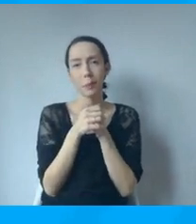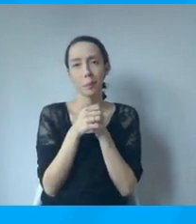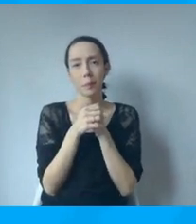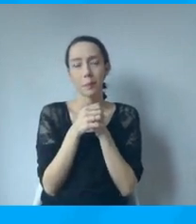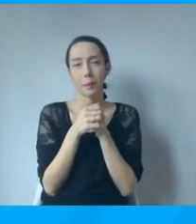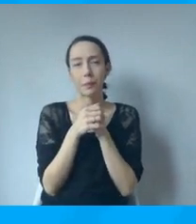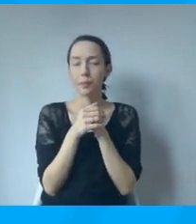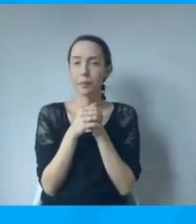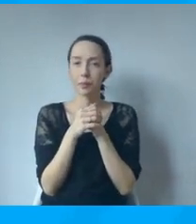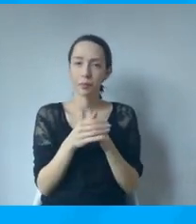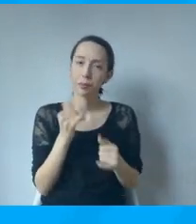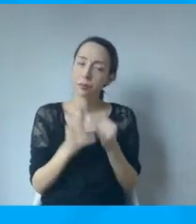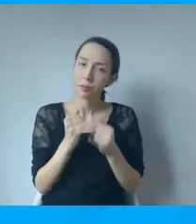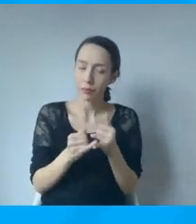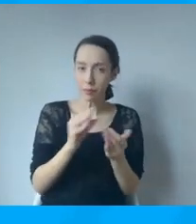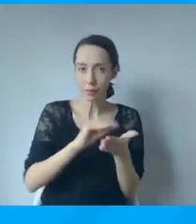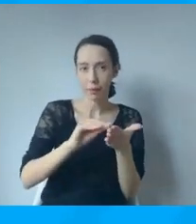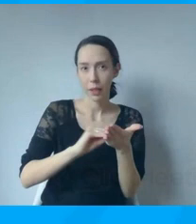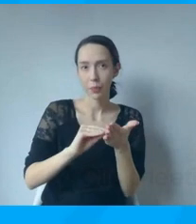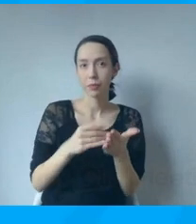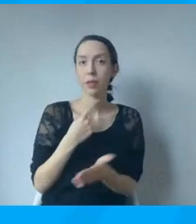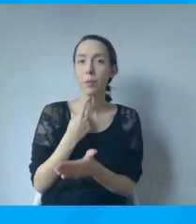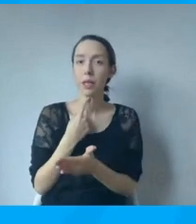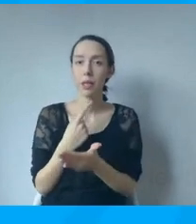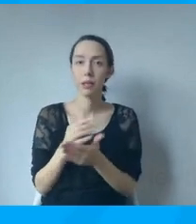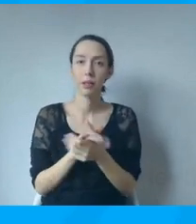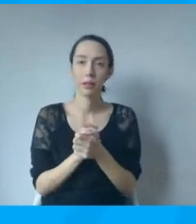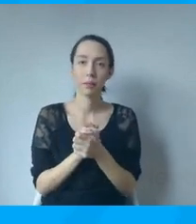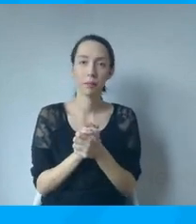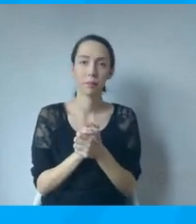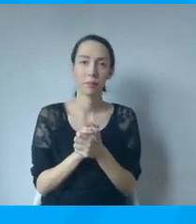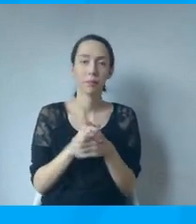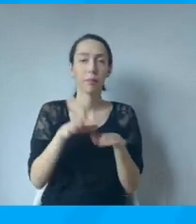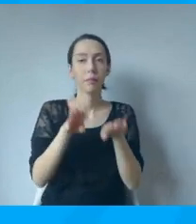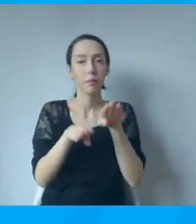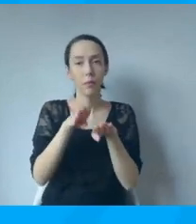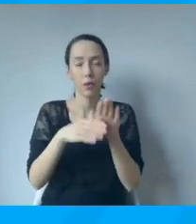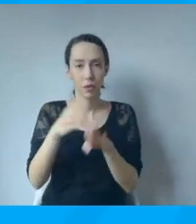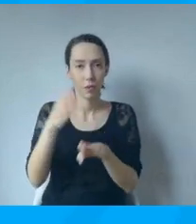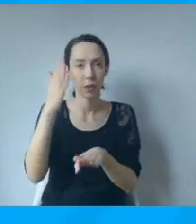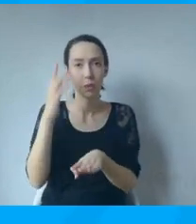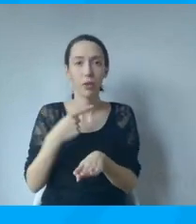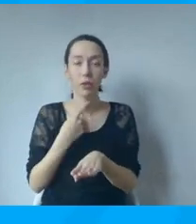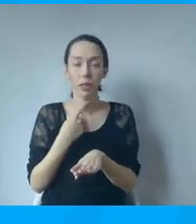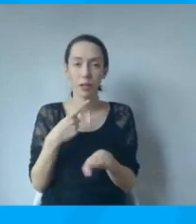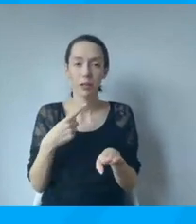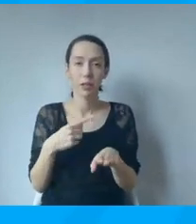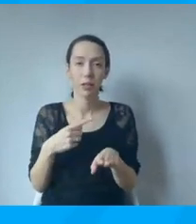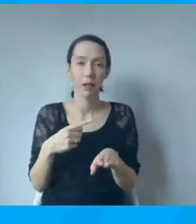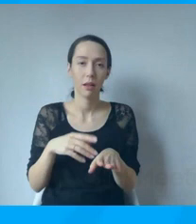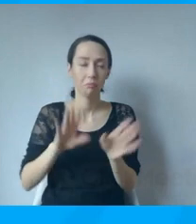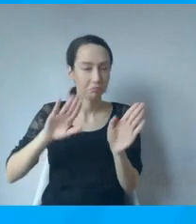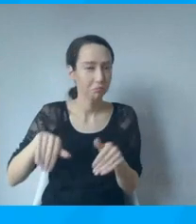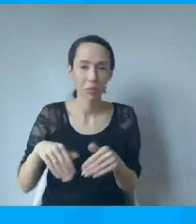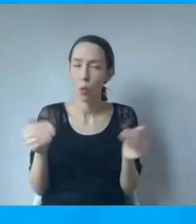Jak wpiszę tak, język, to znaczy tak. Zaznaczenie poziom znajomości języka, nic się nie stanie, jeżeli będzie zaznaczony